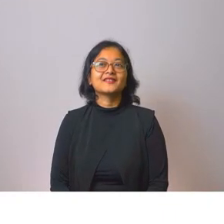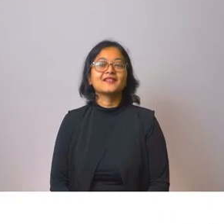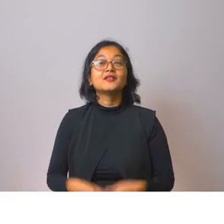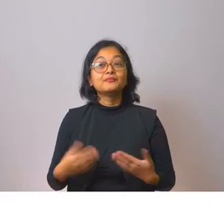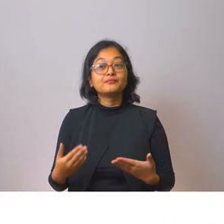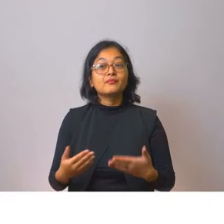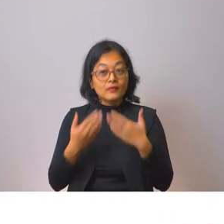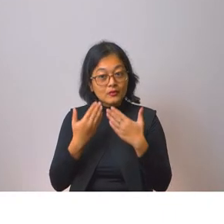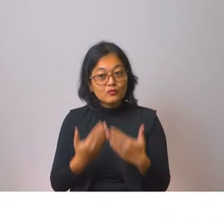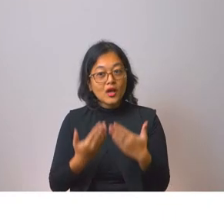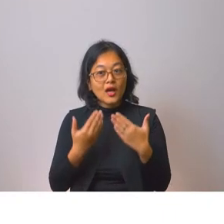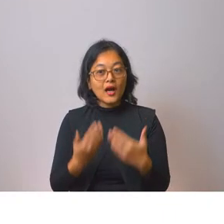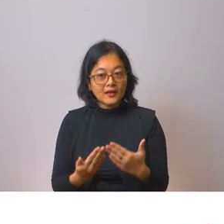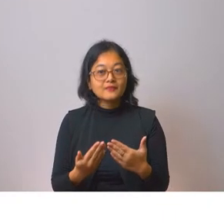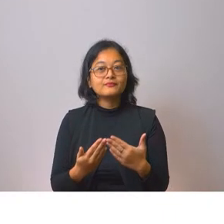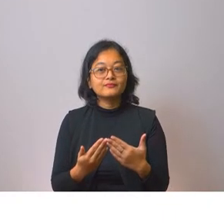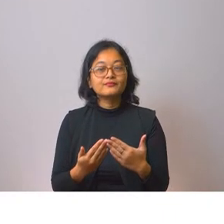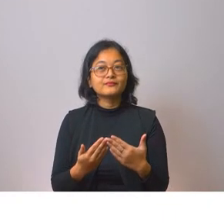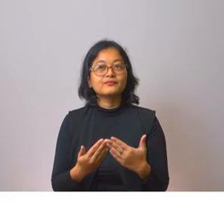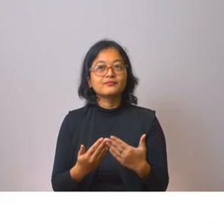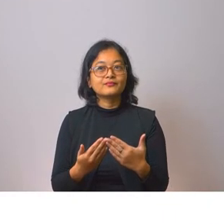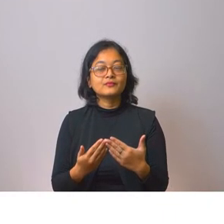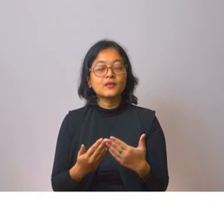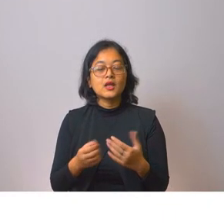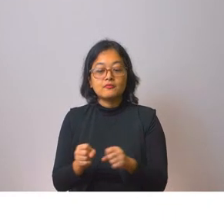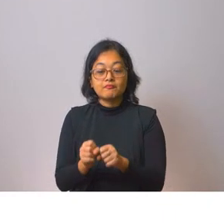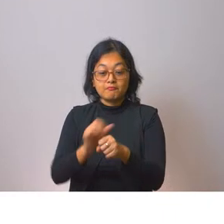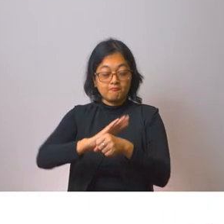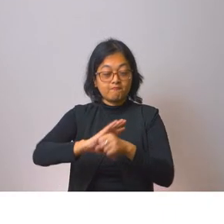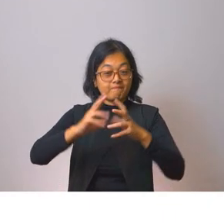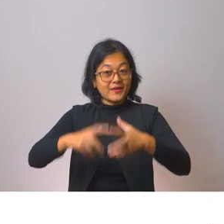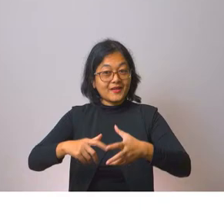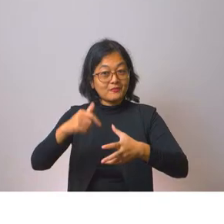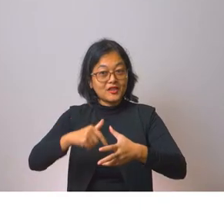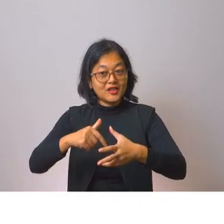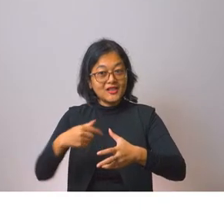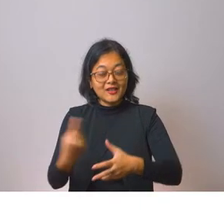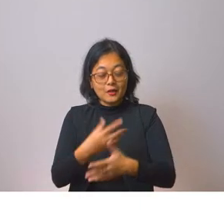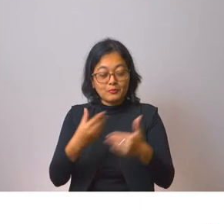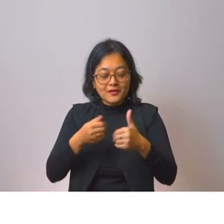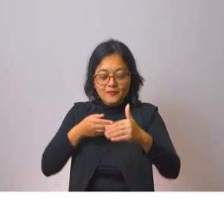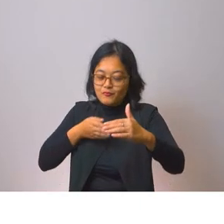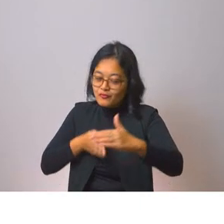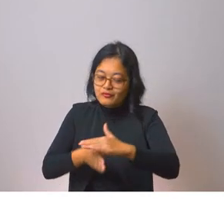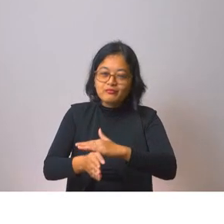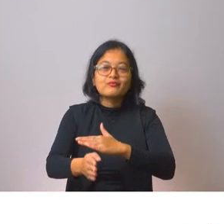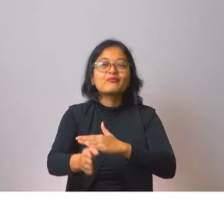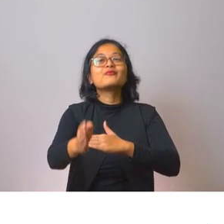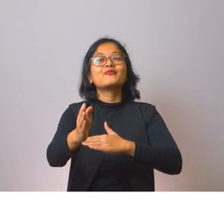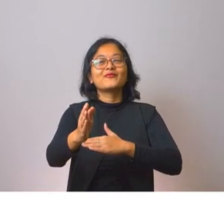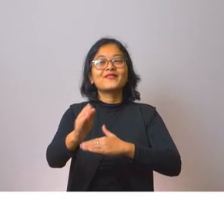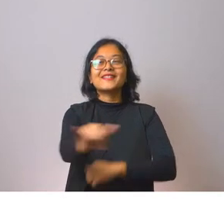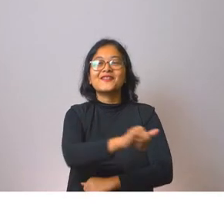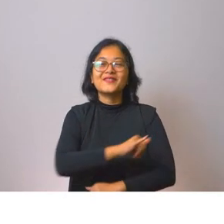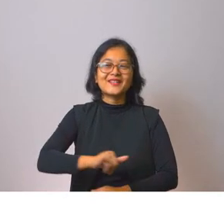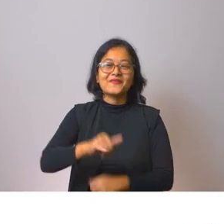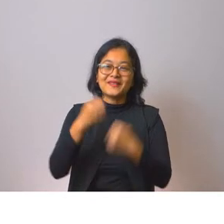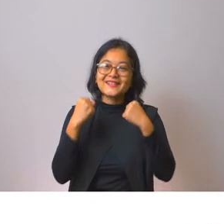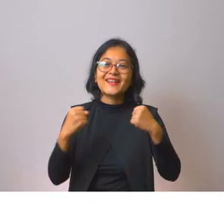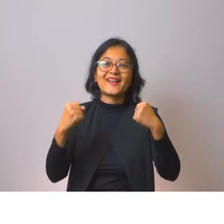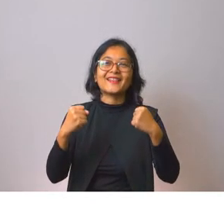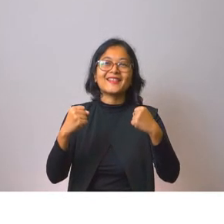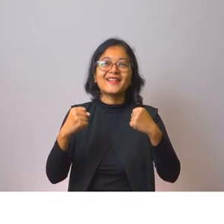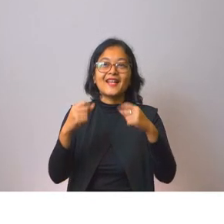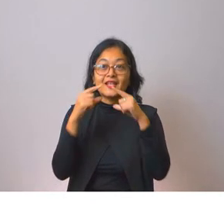Semoga badai pandemi ini bisa kita lewati dan senyum kita akan